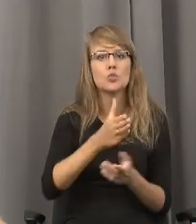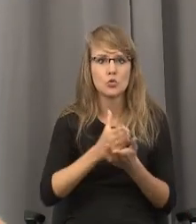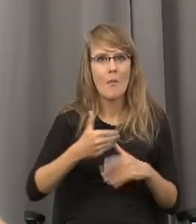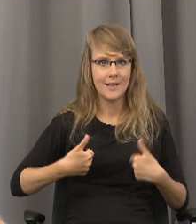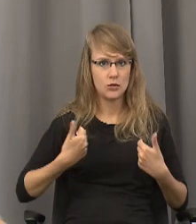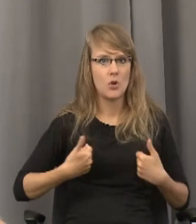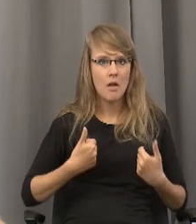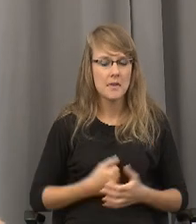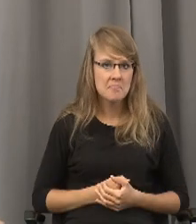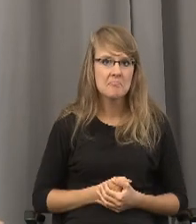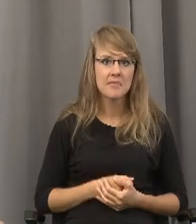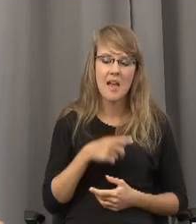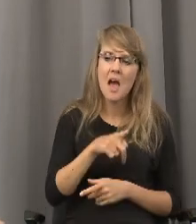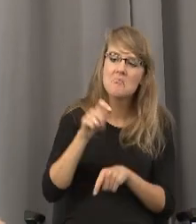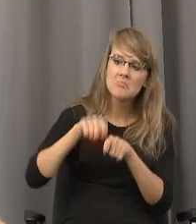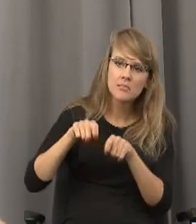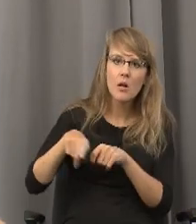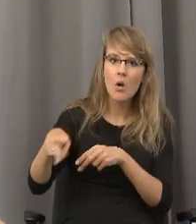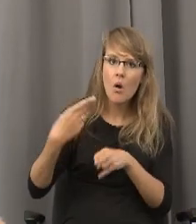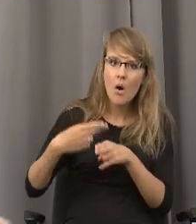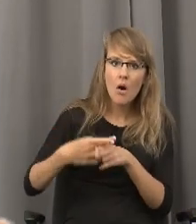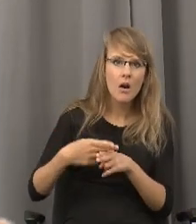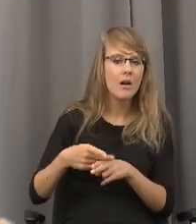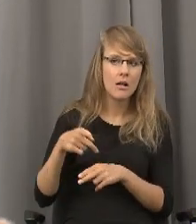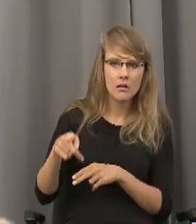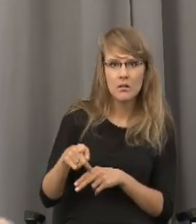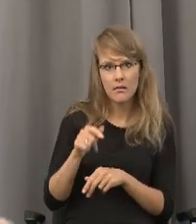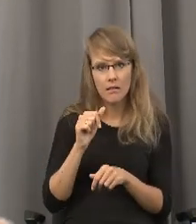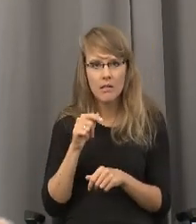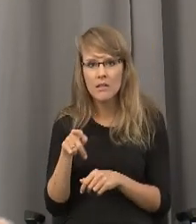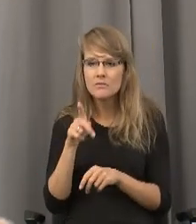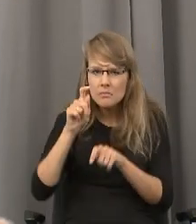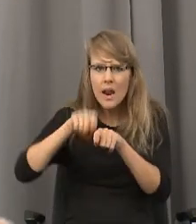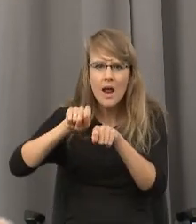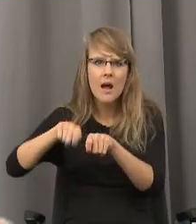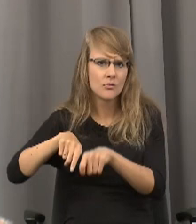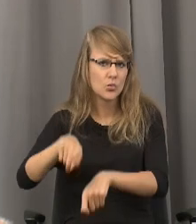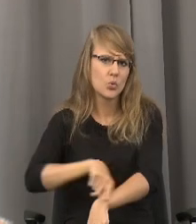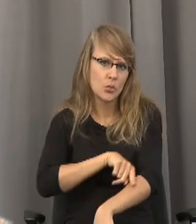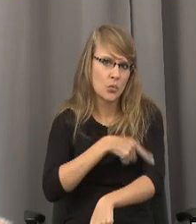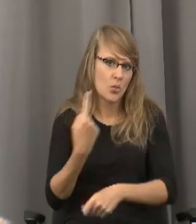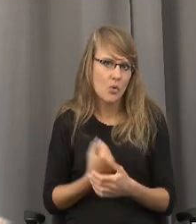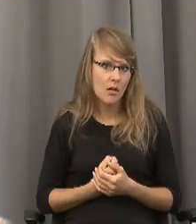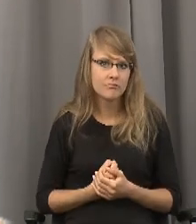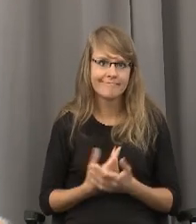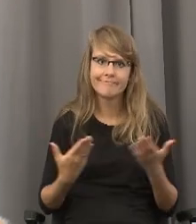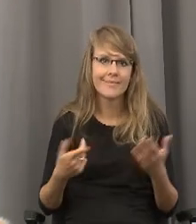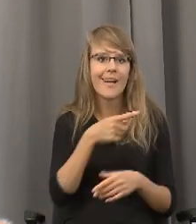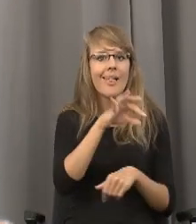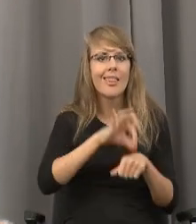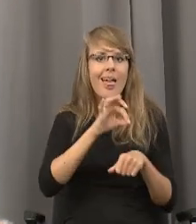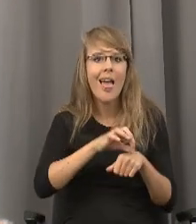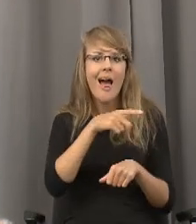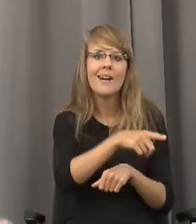zdrowia. Diagnoza schorzenia to proces długotrwały ze wszystkimi tego typu konsekwencjami. Trudno dostępni są